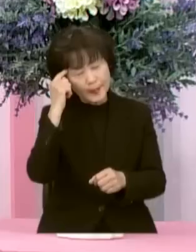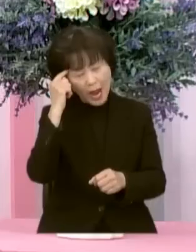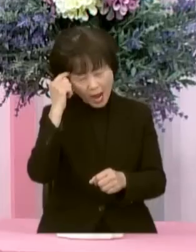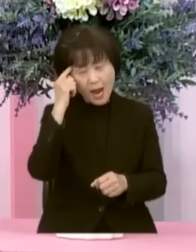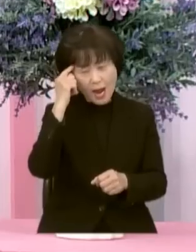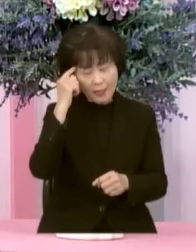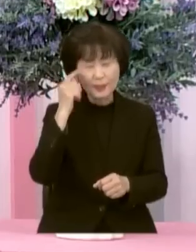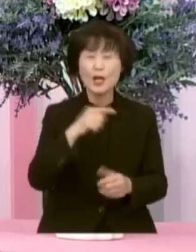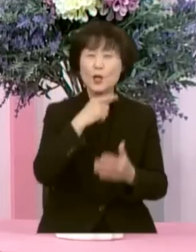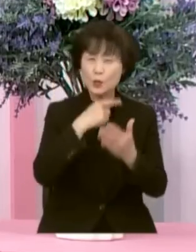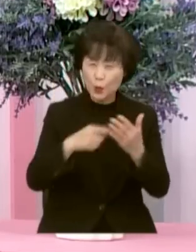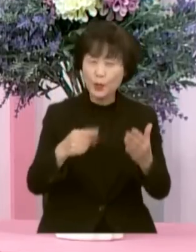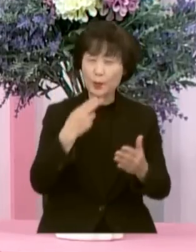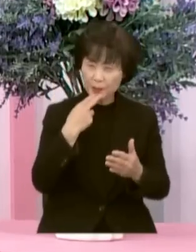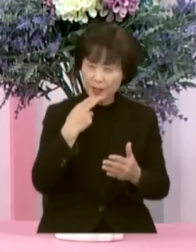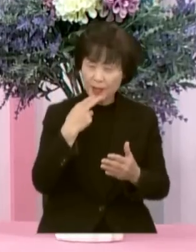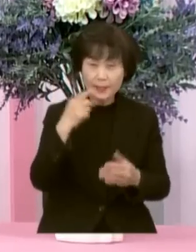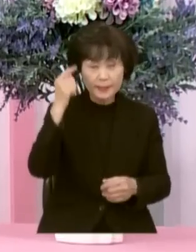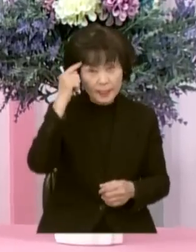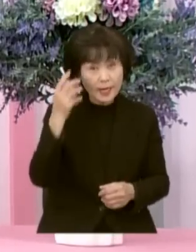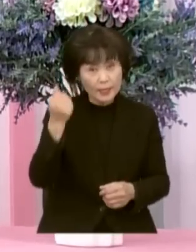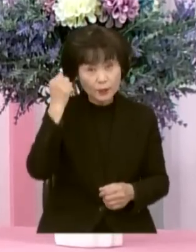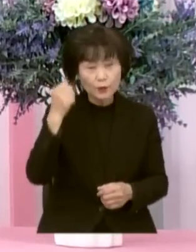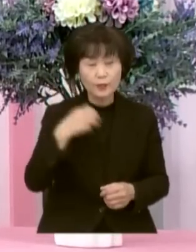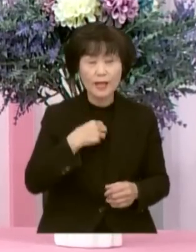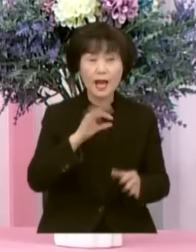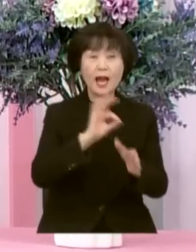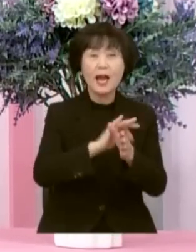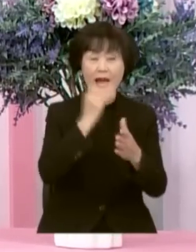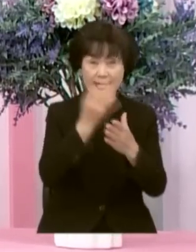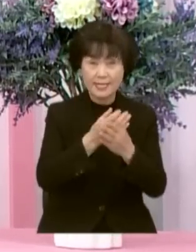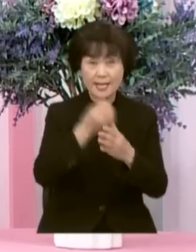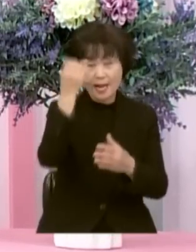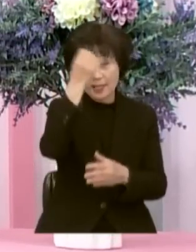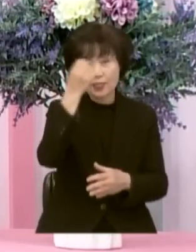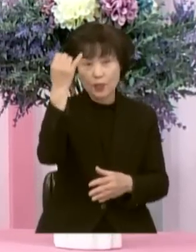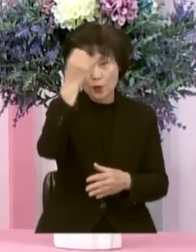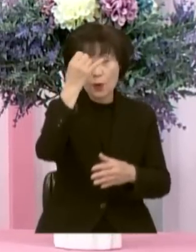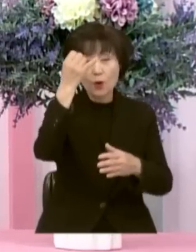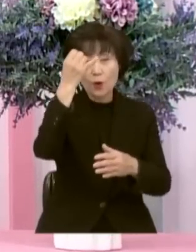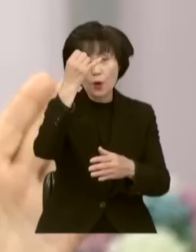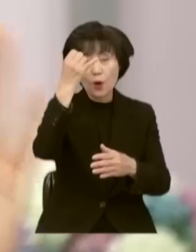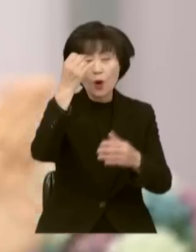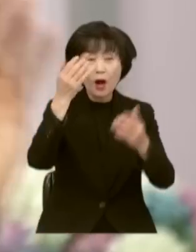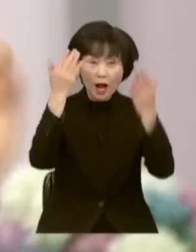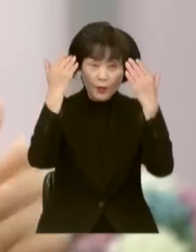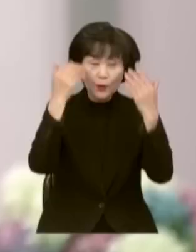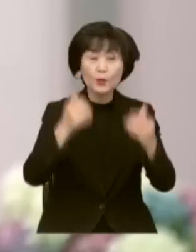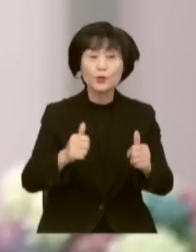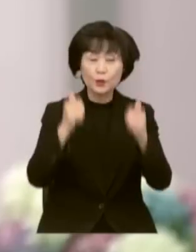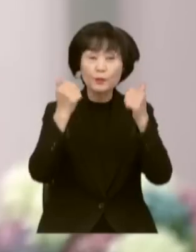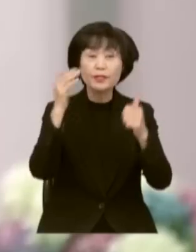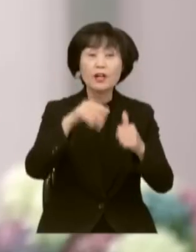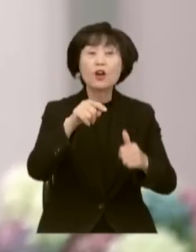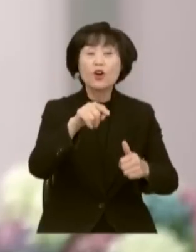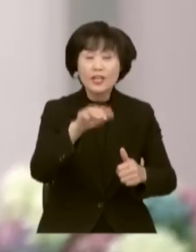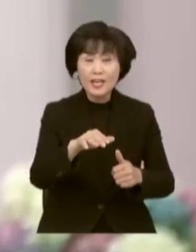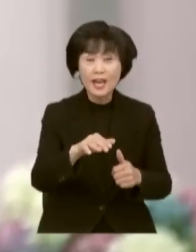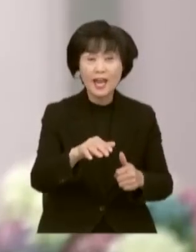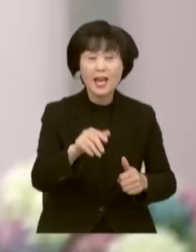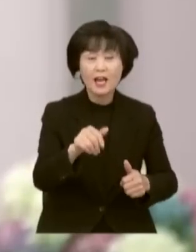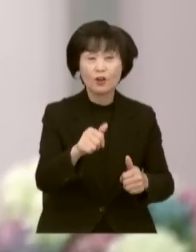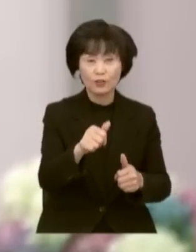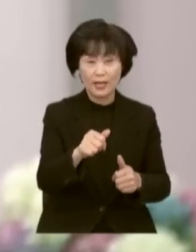믿져야 본전이다 하면서 제가 안양여고를 나왔는데 안양여고 거기에서 남부순복음교회가 있었어요. 네. 그래서